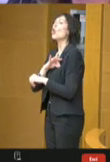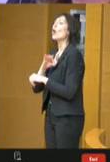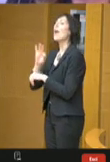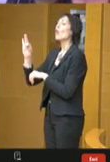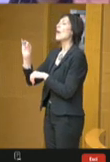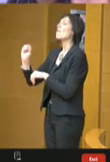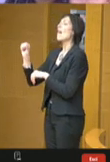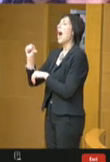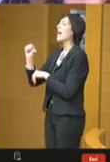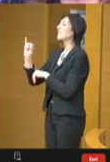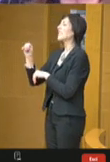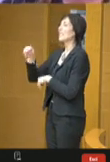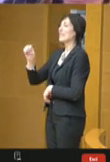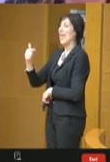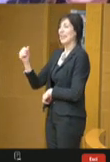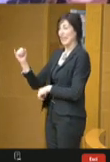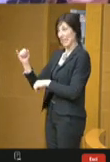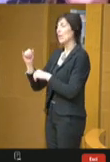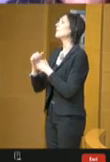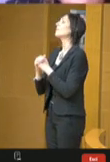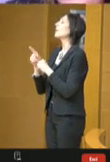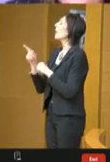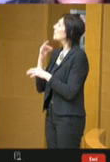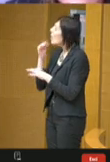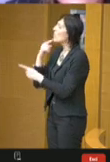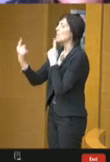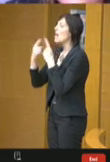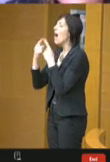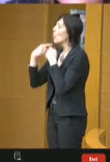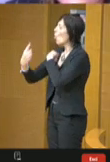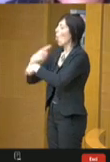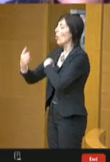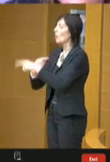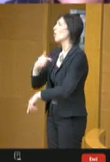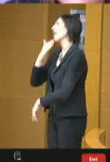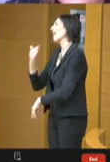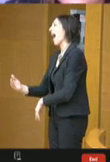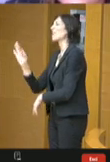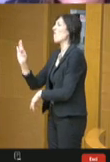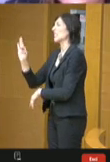sottosegretaria Frassinetti, mantiene sempre questo dialogo costante. Io la ringrazio e